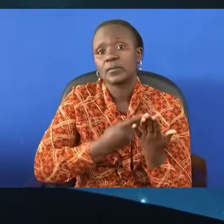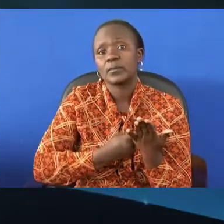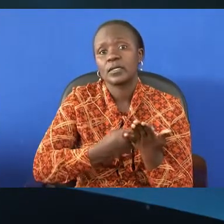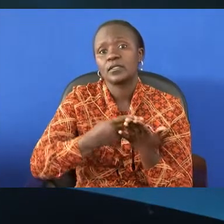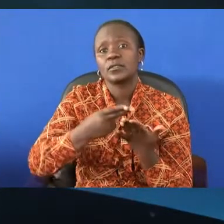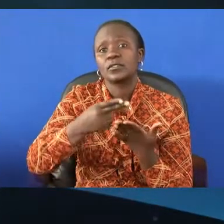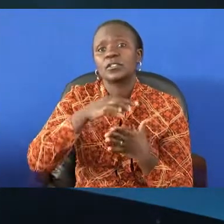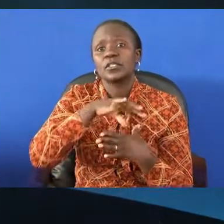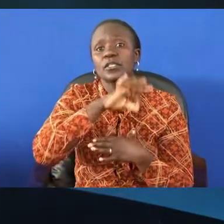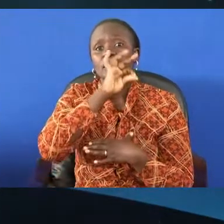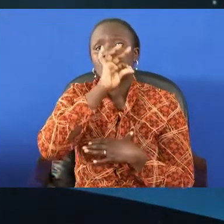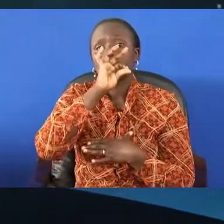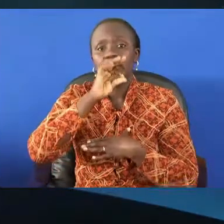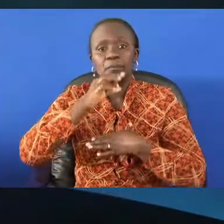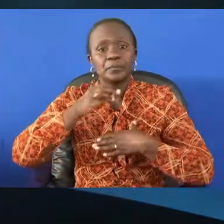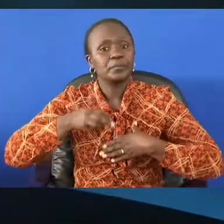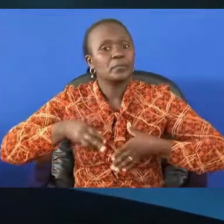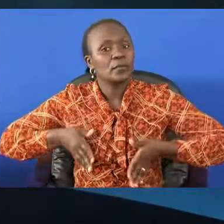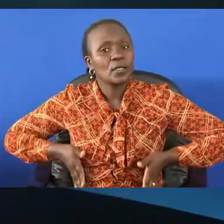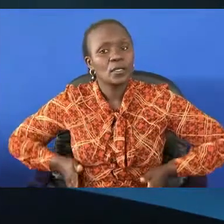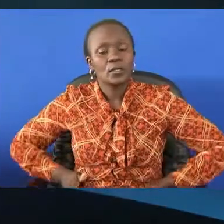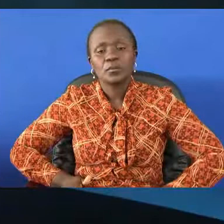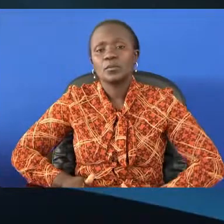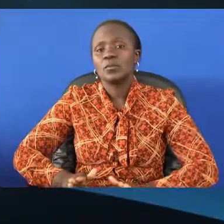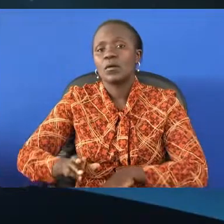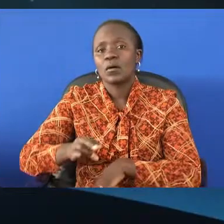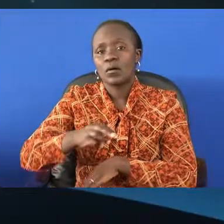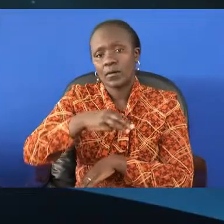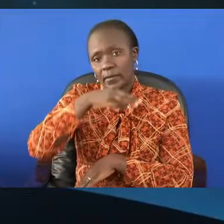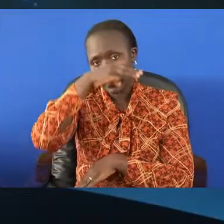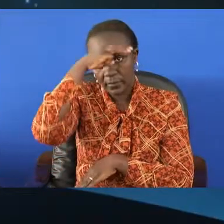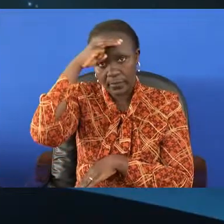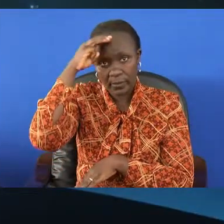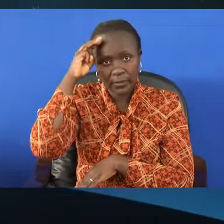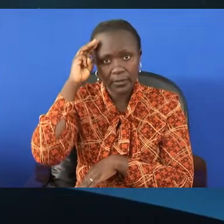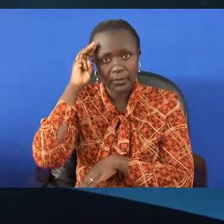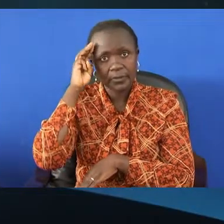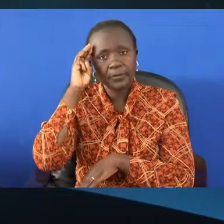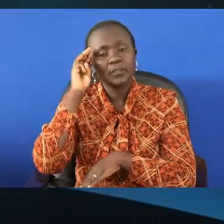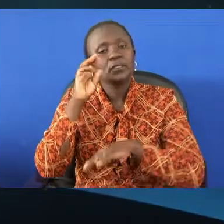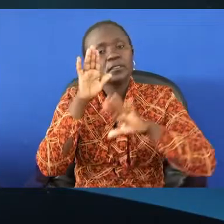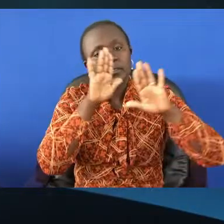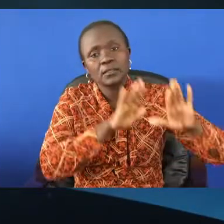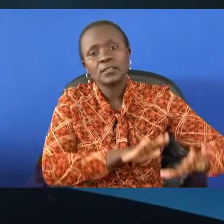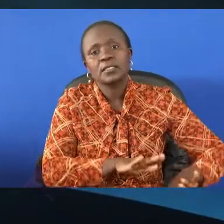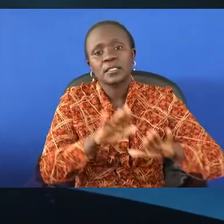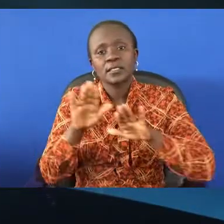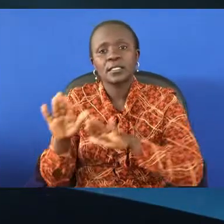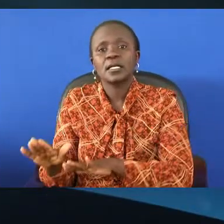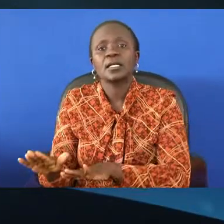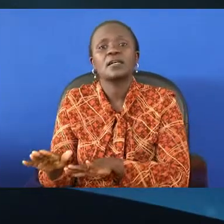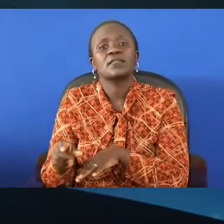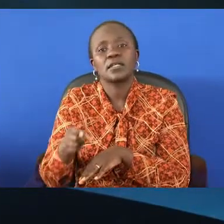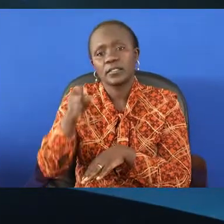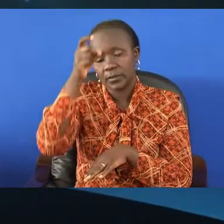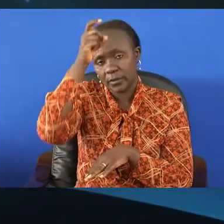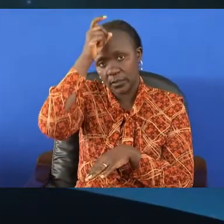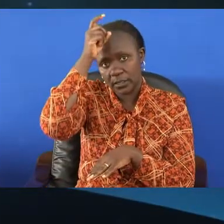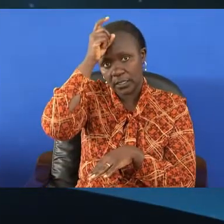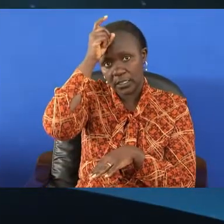wetu, aliyechukuliwa mimba kwa uwezo wa Roho Mtakatifu, akazaliwa na Bikira Mariamu,